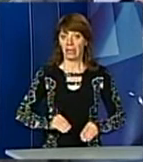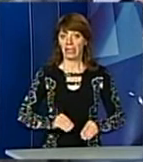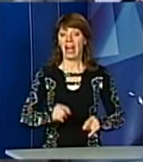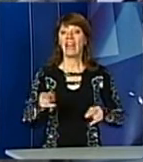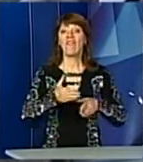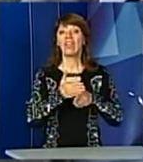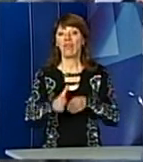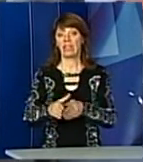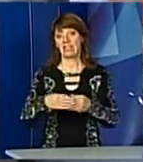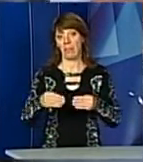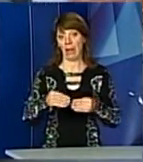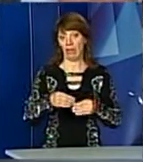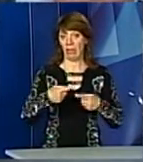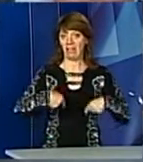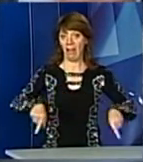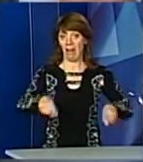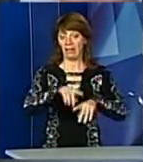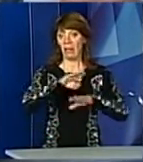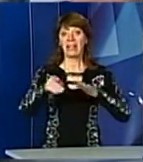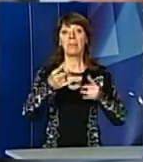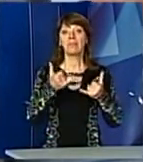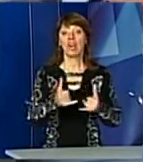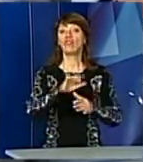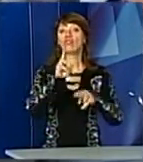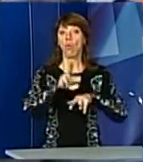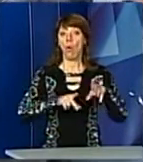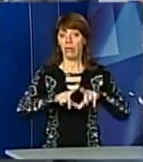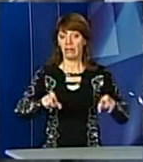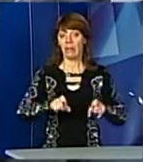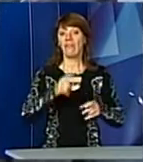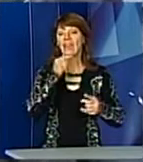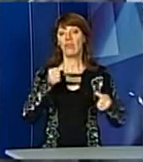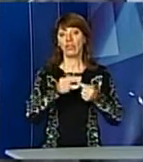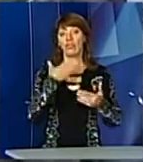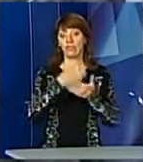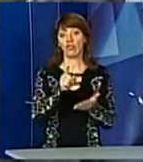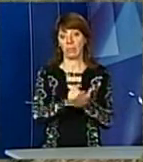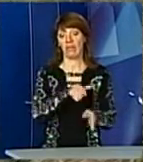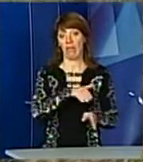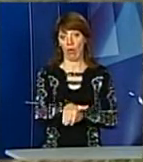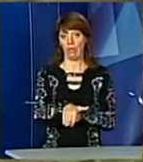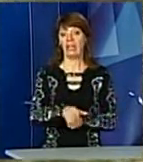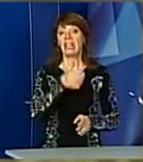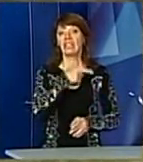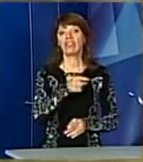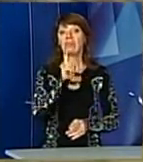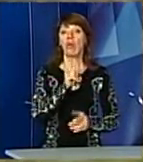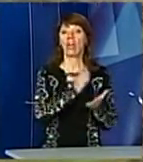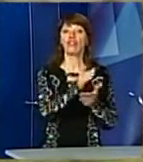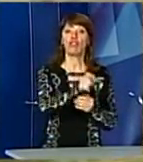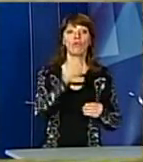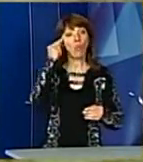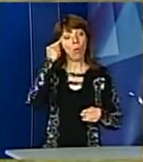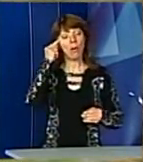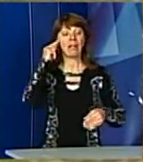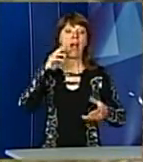земельної ділянки під школу, де ми відповідно свої зобов'язання виконали. За час, поки чиновники думали,